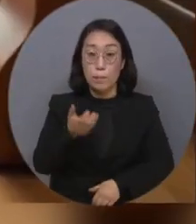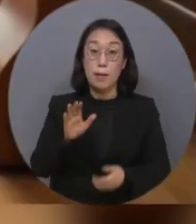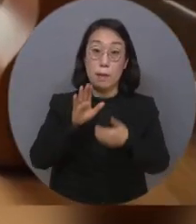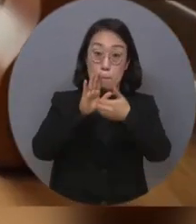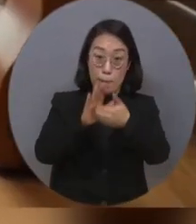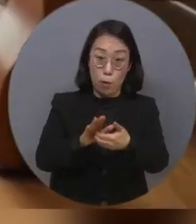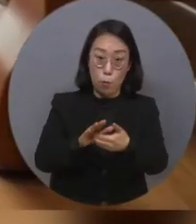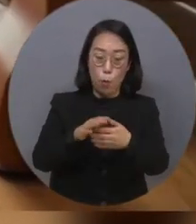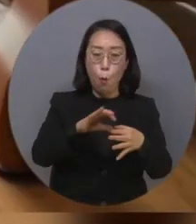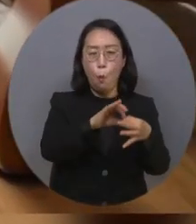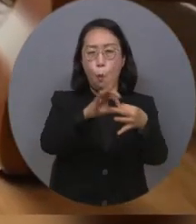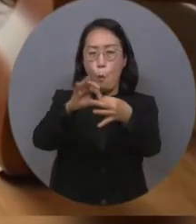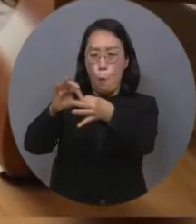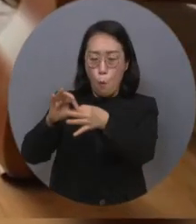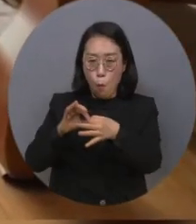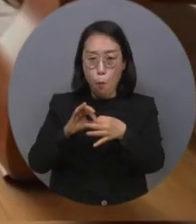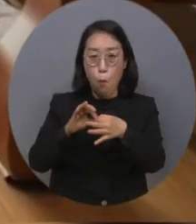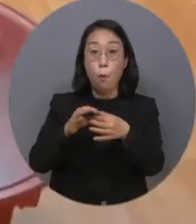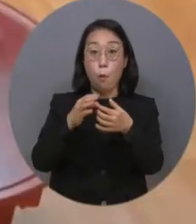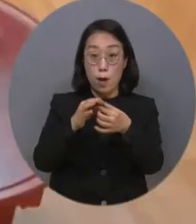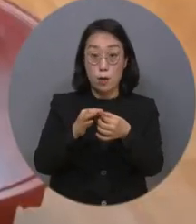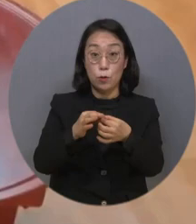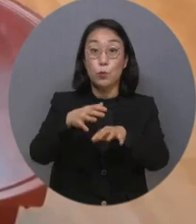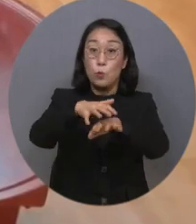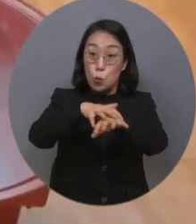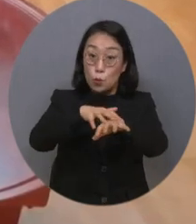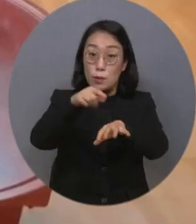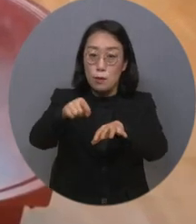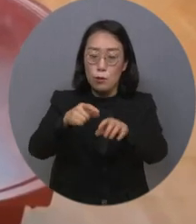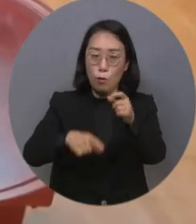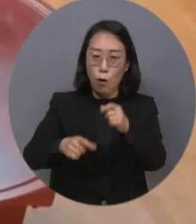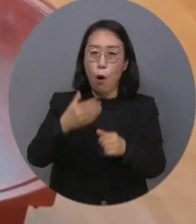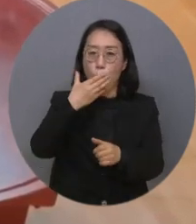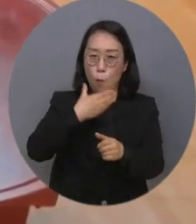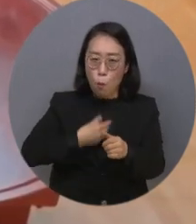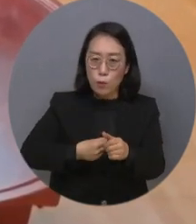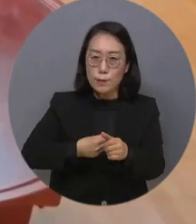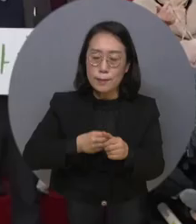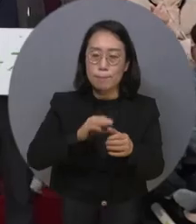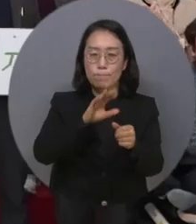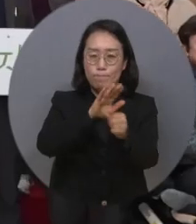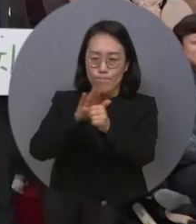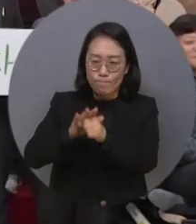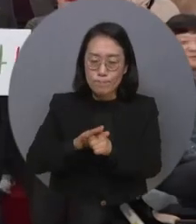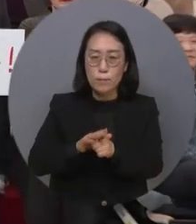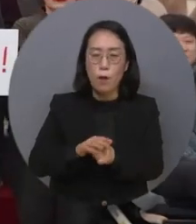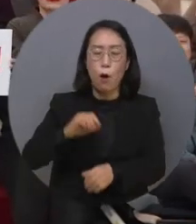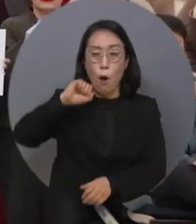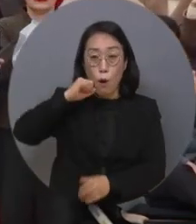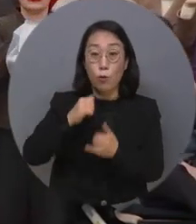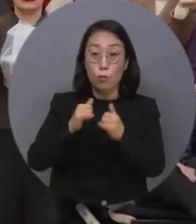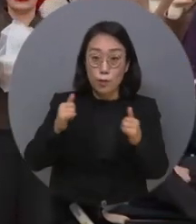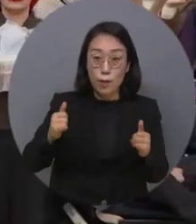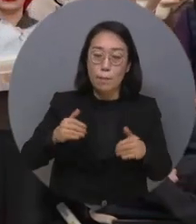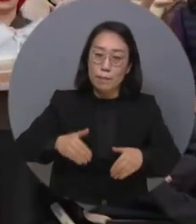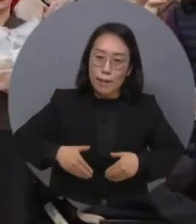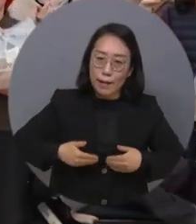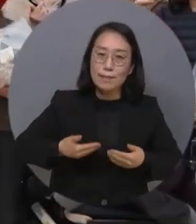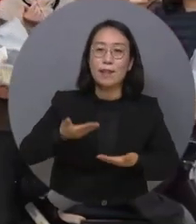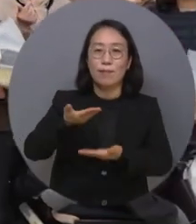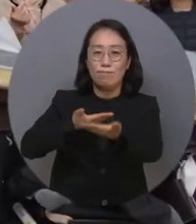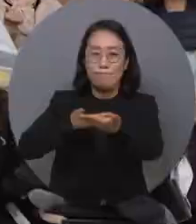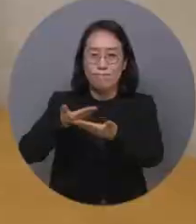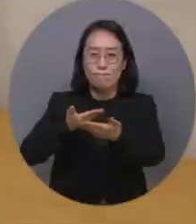네트워크를 지원하기 위해 조직된 법정기구로 더욱 촘촘한 복지그물망 역할을 하며 소외된 이웃에 온기를 나누고